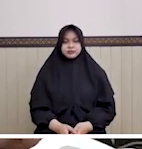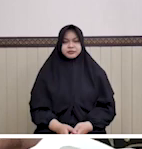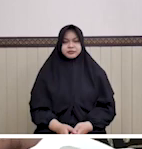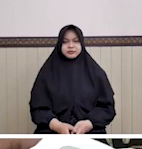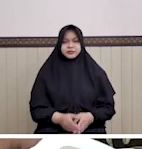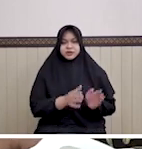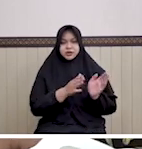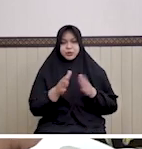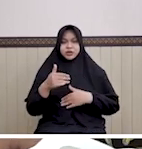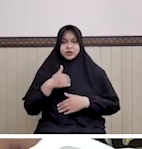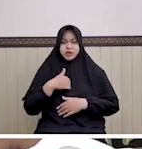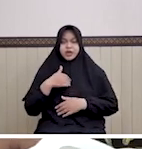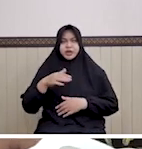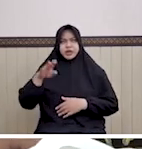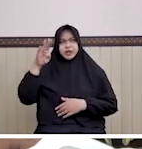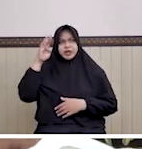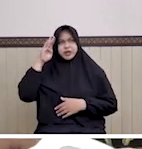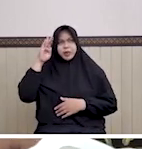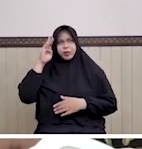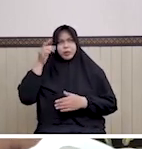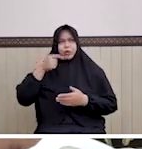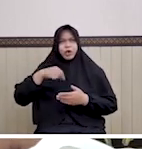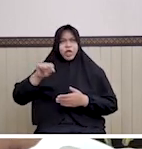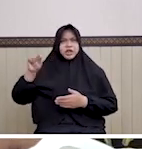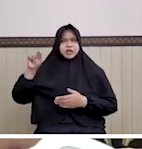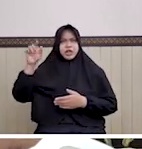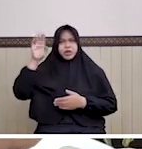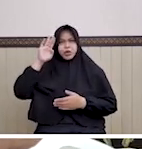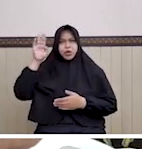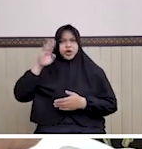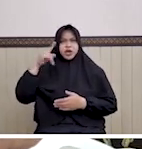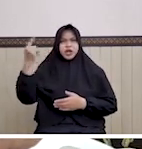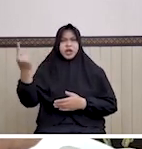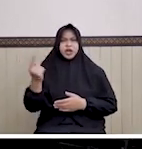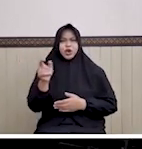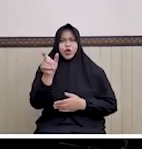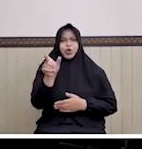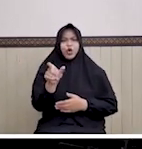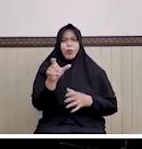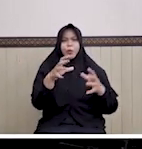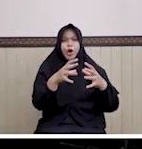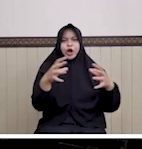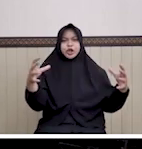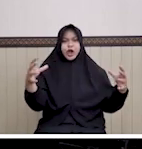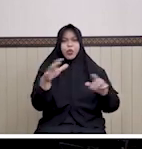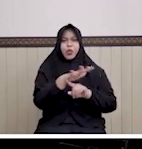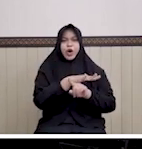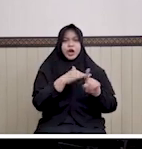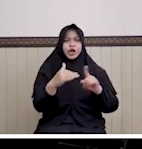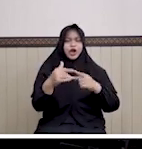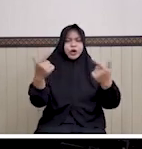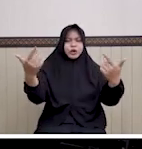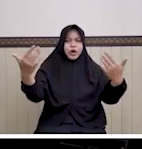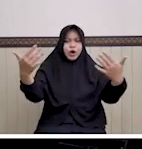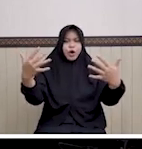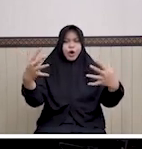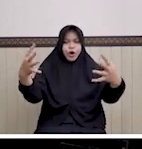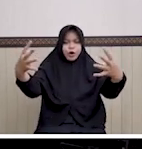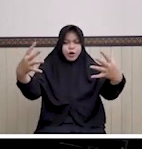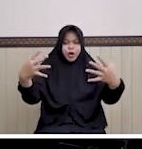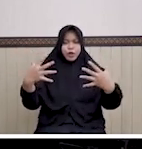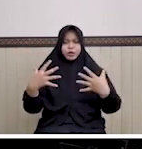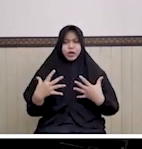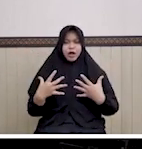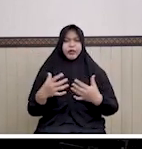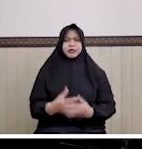di Polres itu saya didatangi hampir satu terkait warga mawar Gama media lu